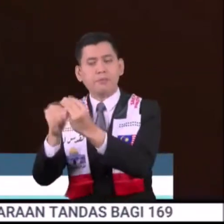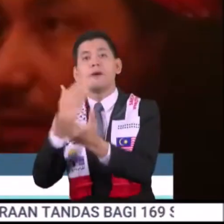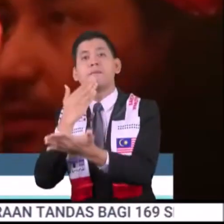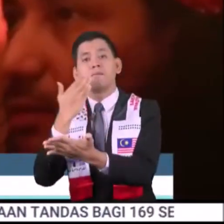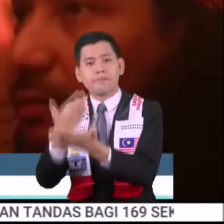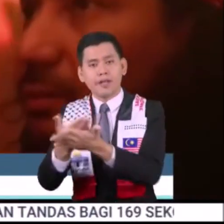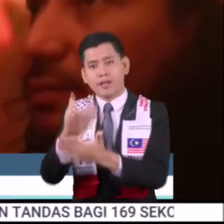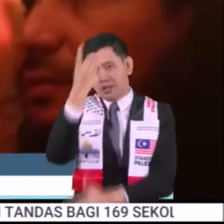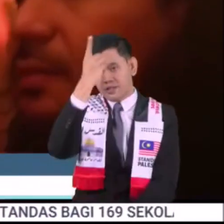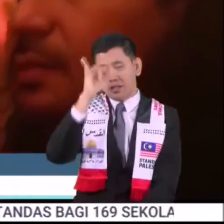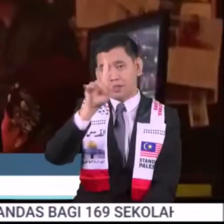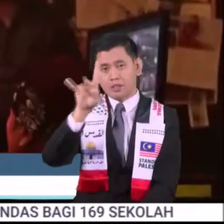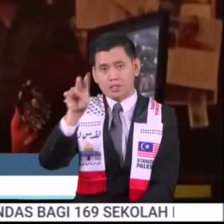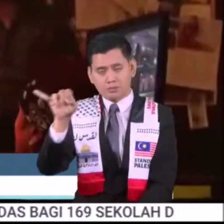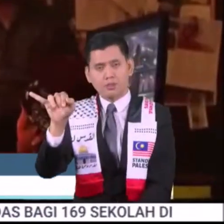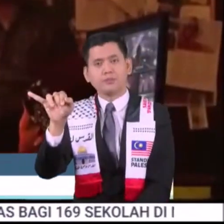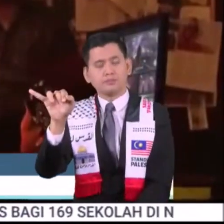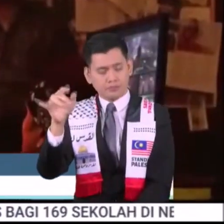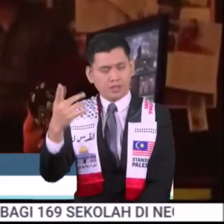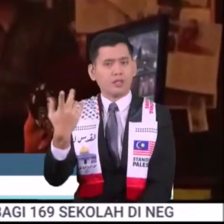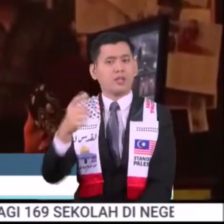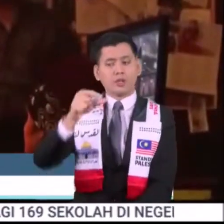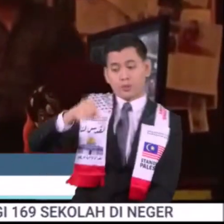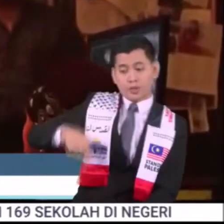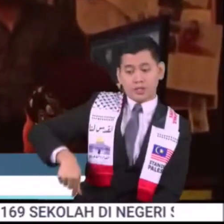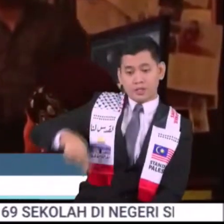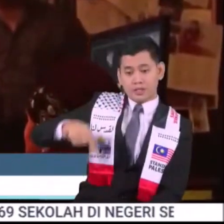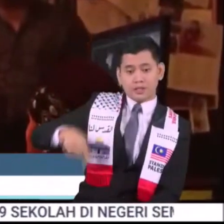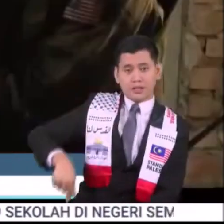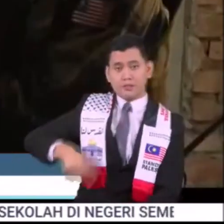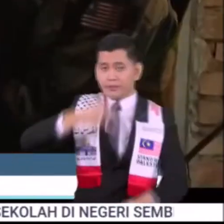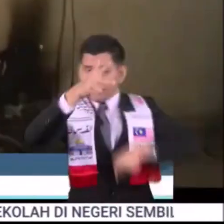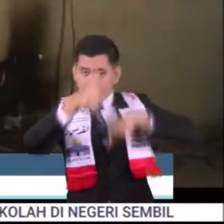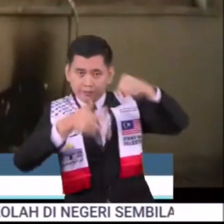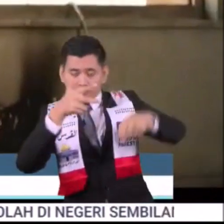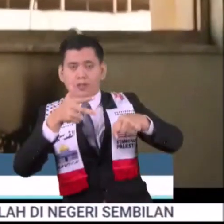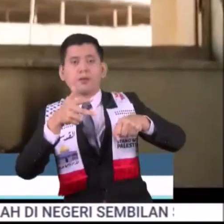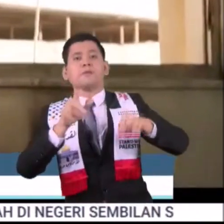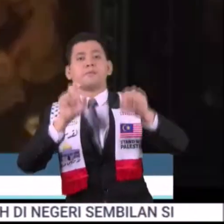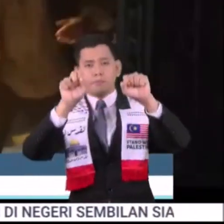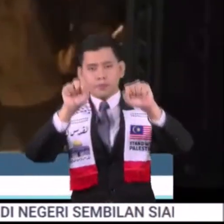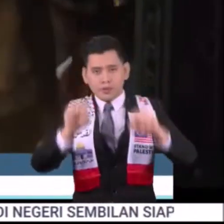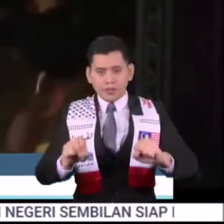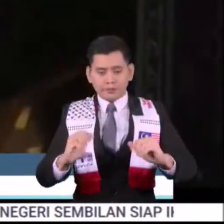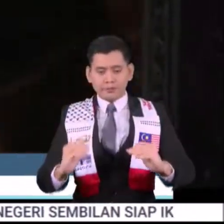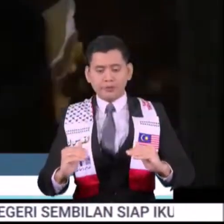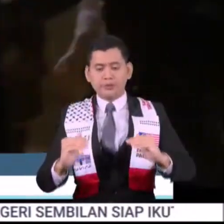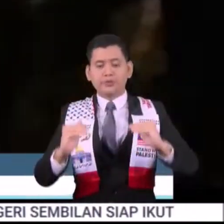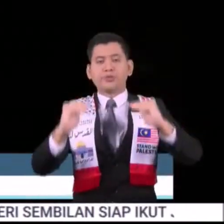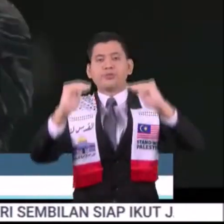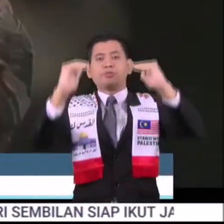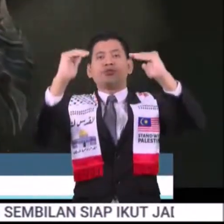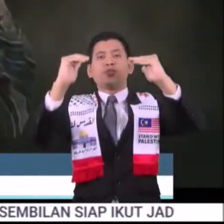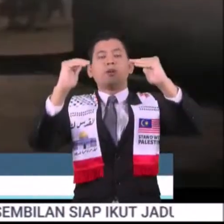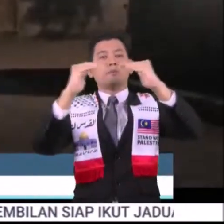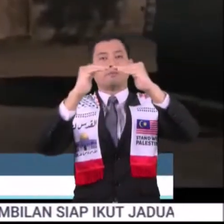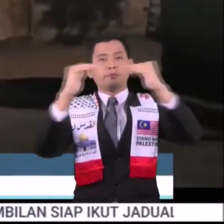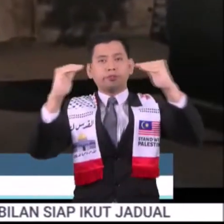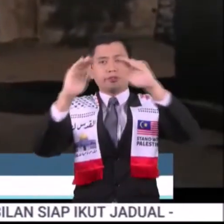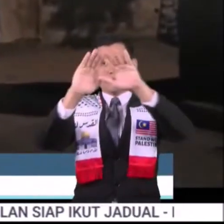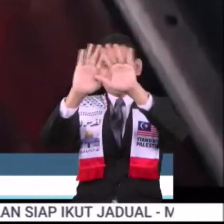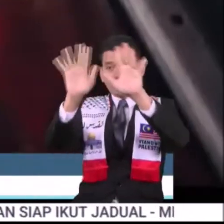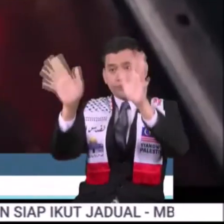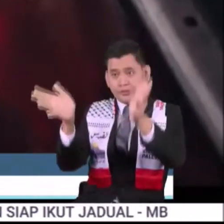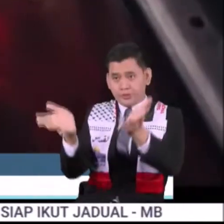Dato' Azmir optimis aspek kualiti dan kandungan dapat memacu industri filem Malaysia ke tahap yang lebih tinggi di peringkat serantau